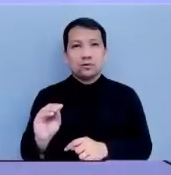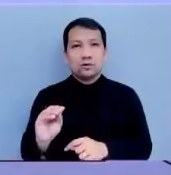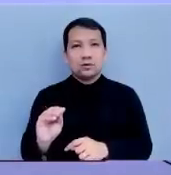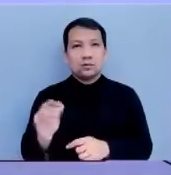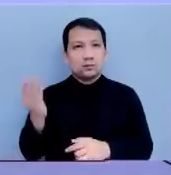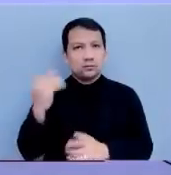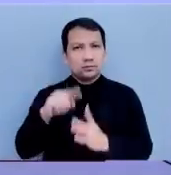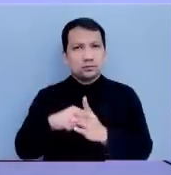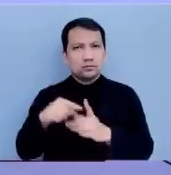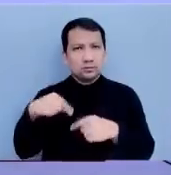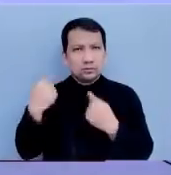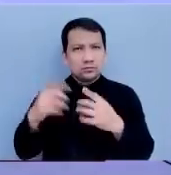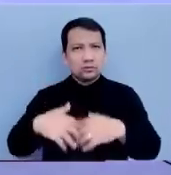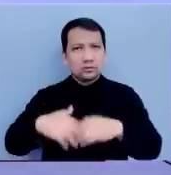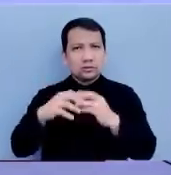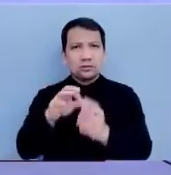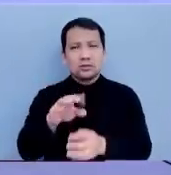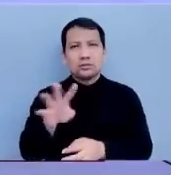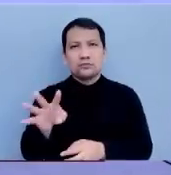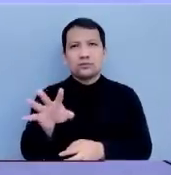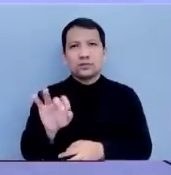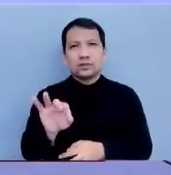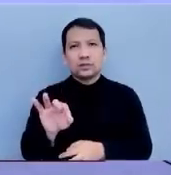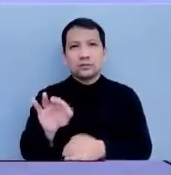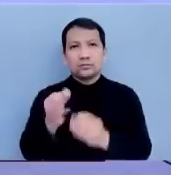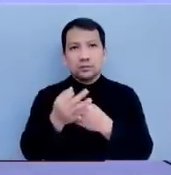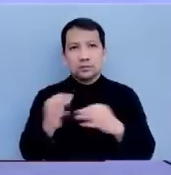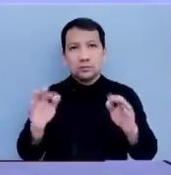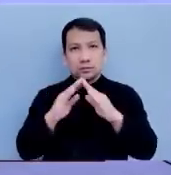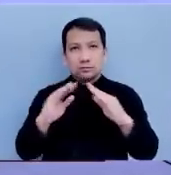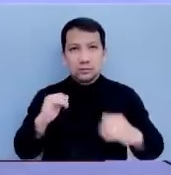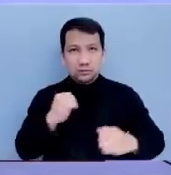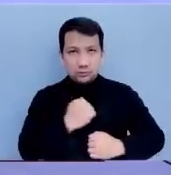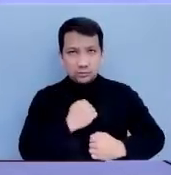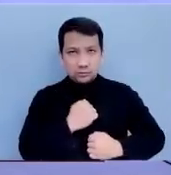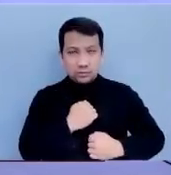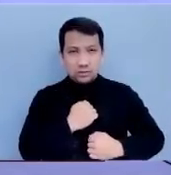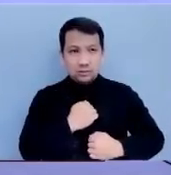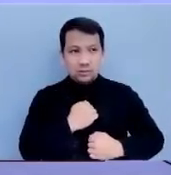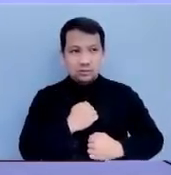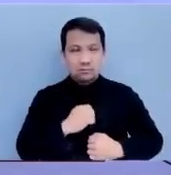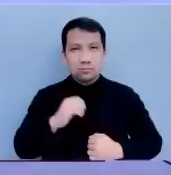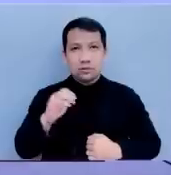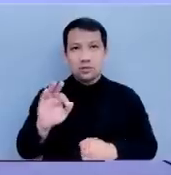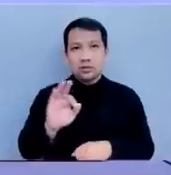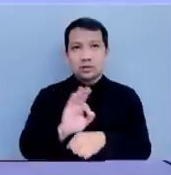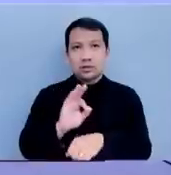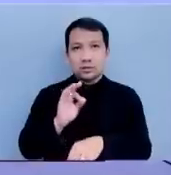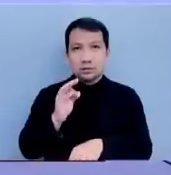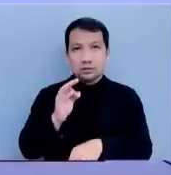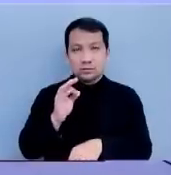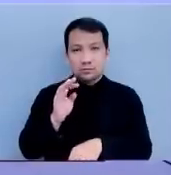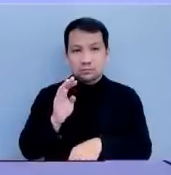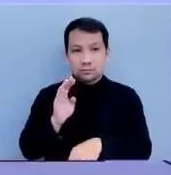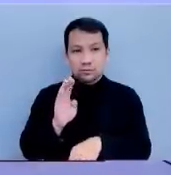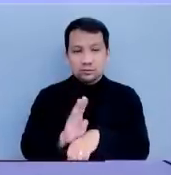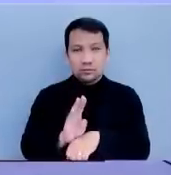na naitayo noong 1949 bilang pabahay sa mga sundalong nakadestino sa Fort Bonifacio. Ang PEMBO o